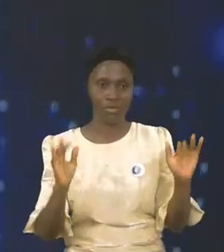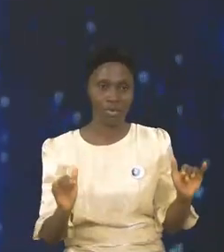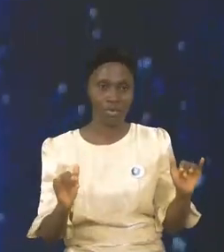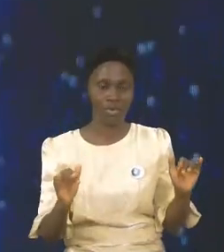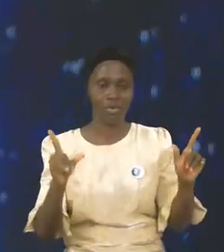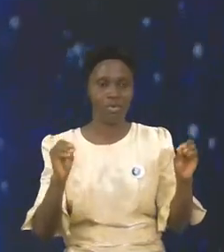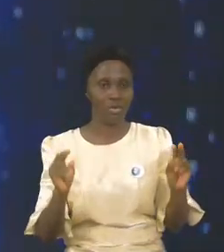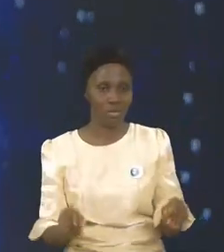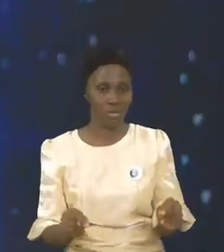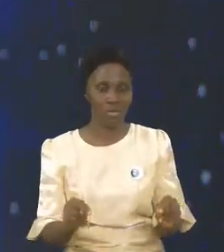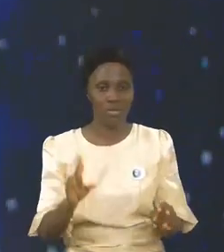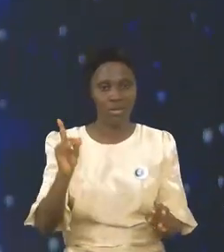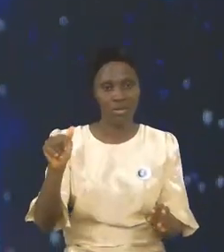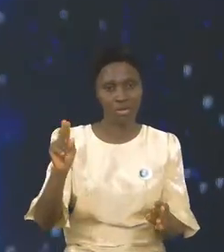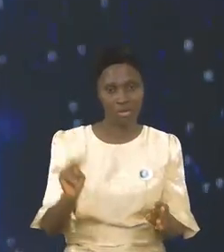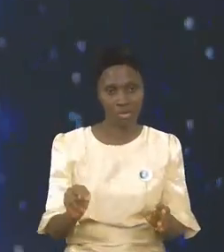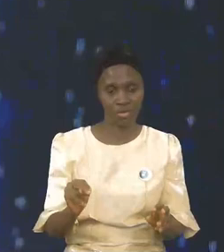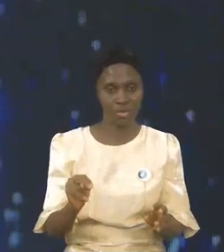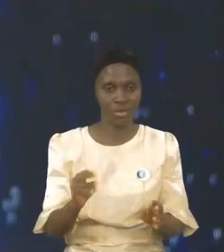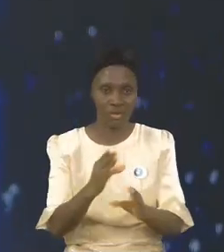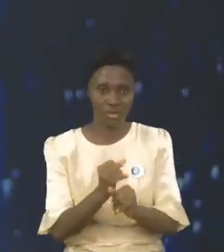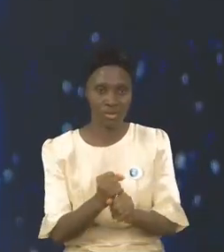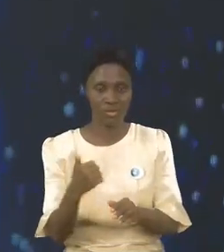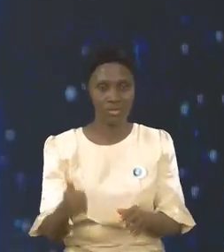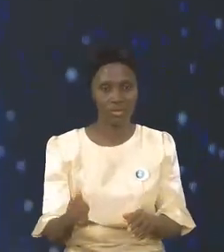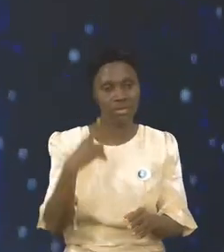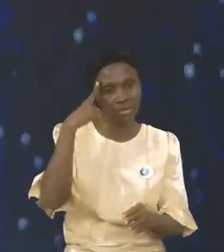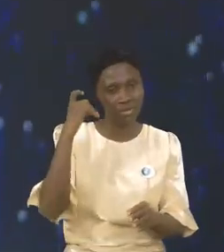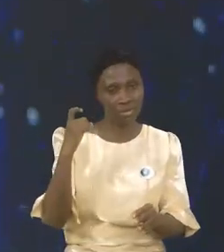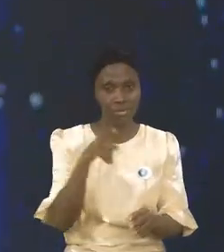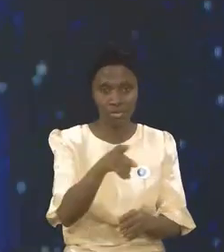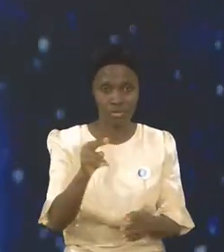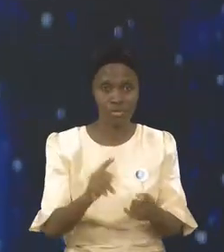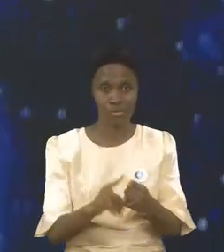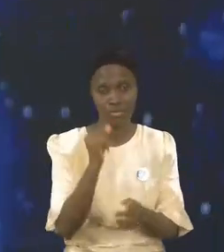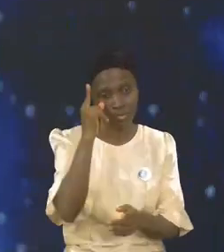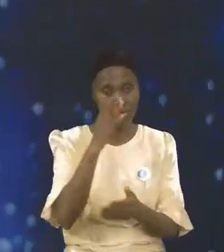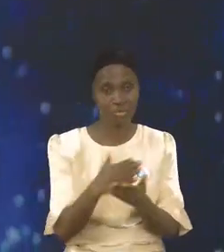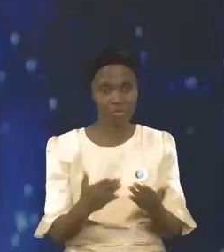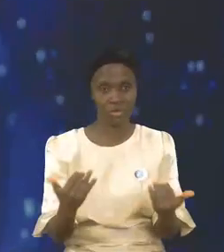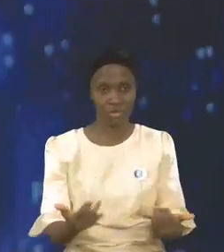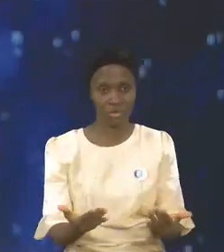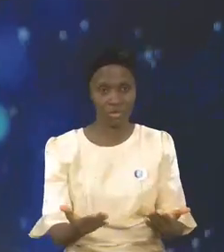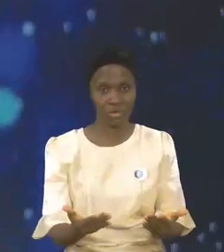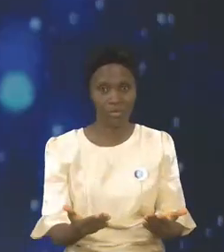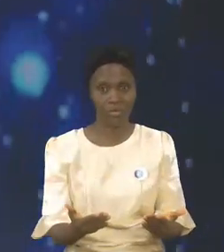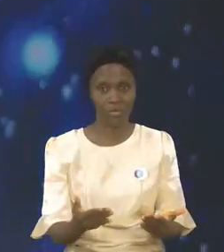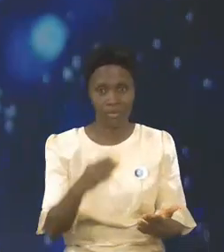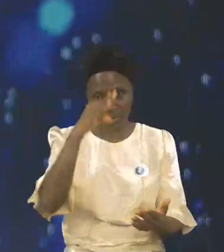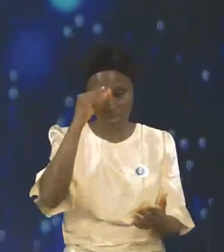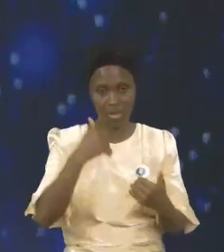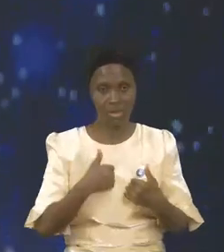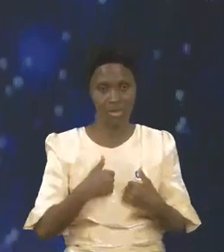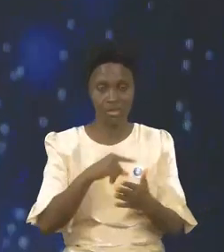Belshazzar, roi de Babylone, que Daniel eut un songe. Comprenez quelque chose ici.